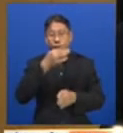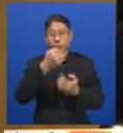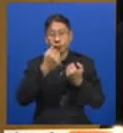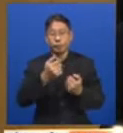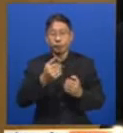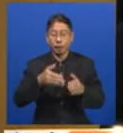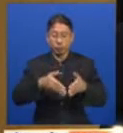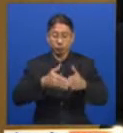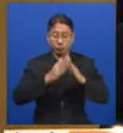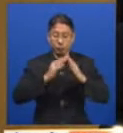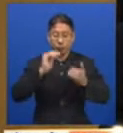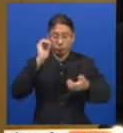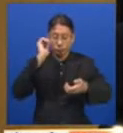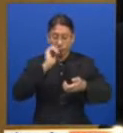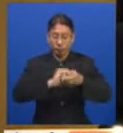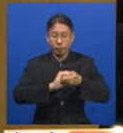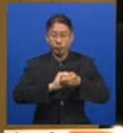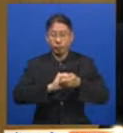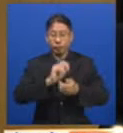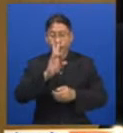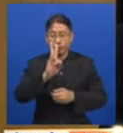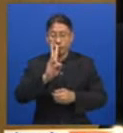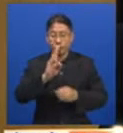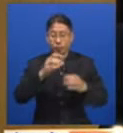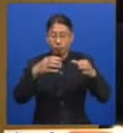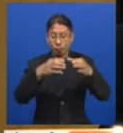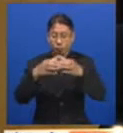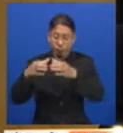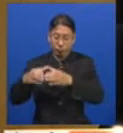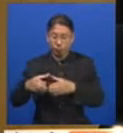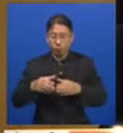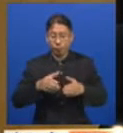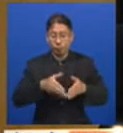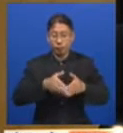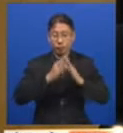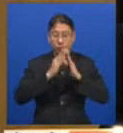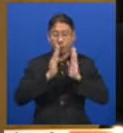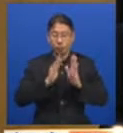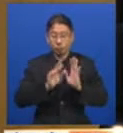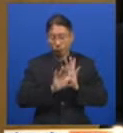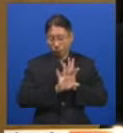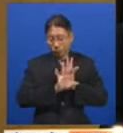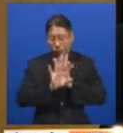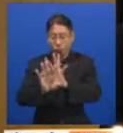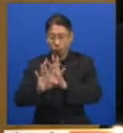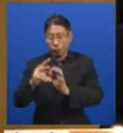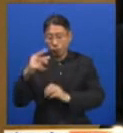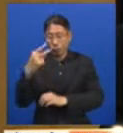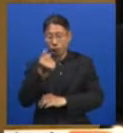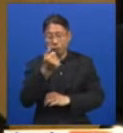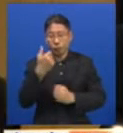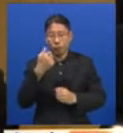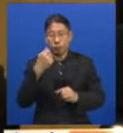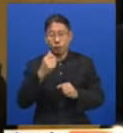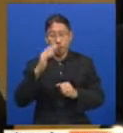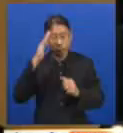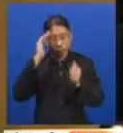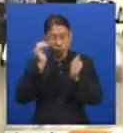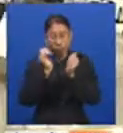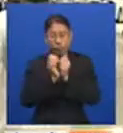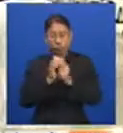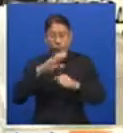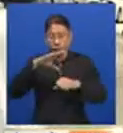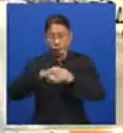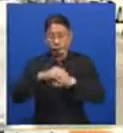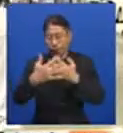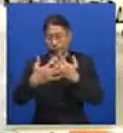ศูนย์ประสานงานเฝ้าระวัง7กลุ่มด้วยกันนะคะแล้วก็มีการจัดตั้งชุดเคลื่อนที่เร็วเข้าระงับเหตุให้ตำรวจดำเนินการทางกฎหมายขั้น